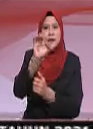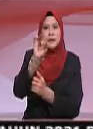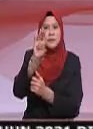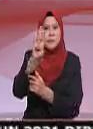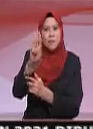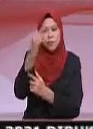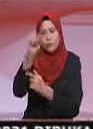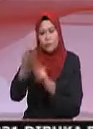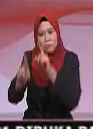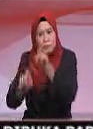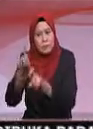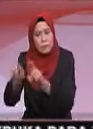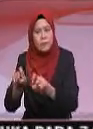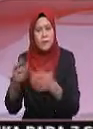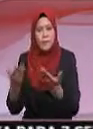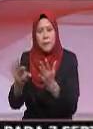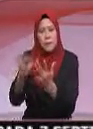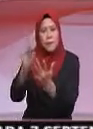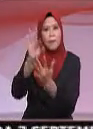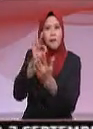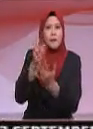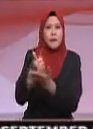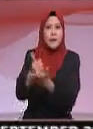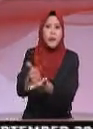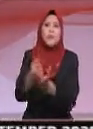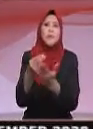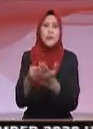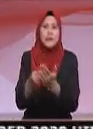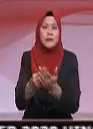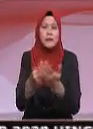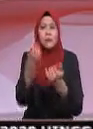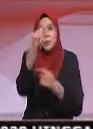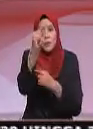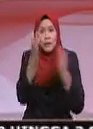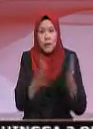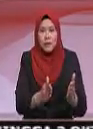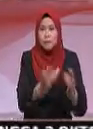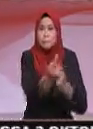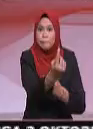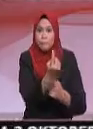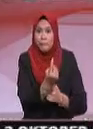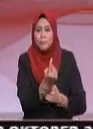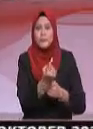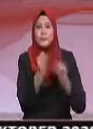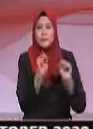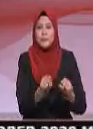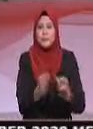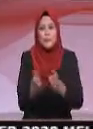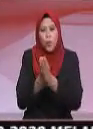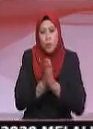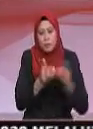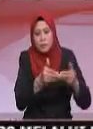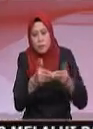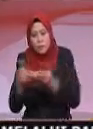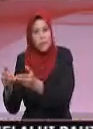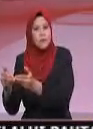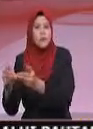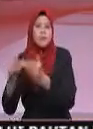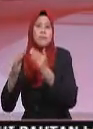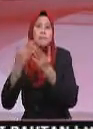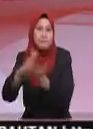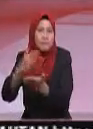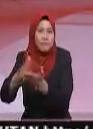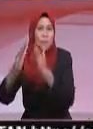untuk pertanyaan mengenai pilihan bantuan kewangan. Bagi pelanggan SMB Bank pula, mereka boleh memohon lanjutan bersasar moratorium